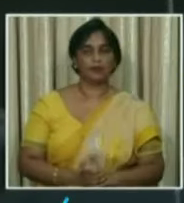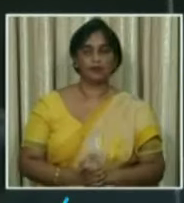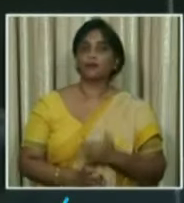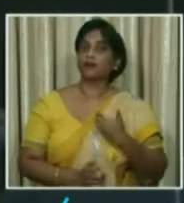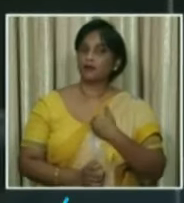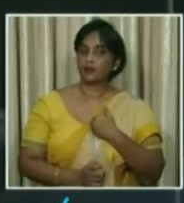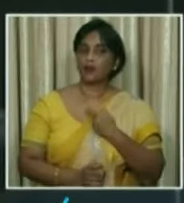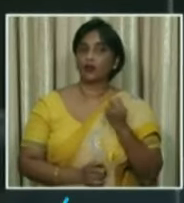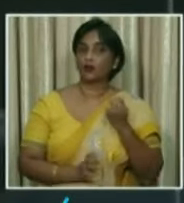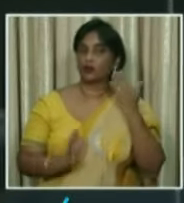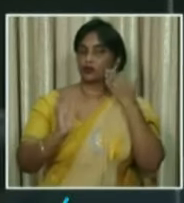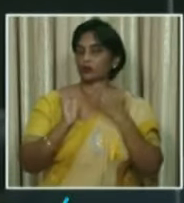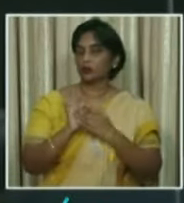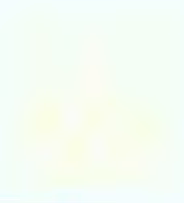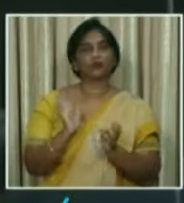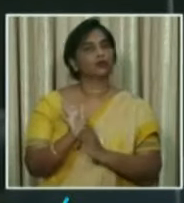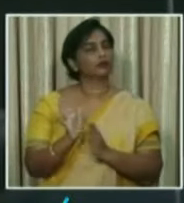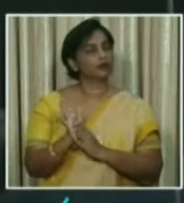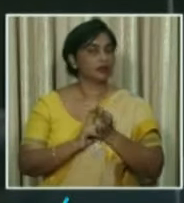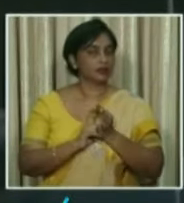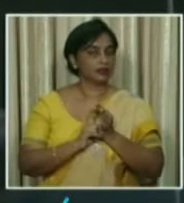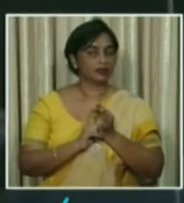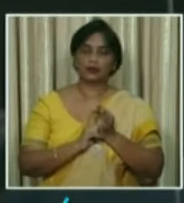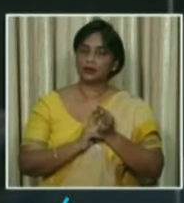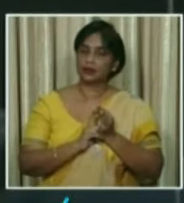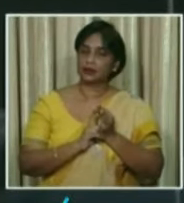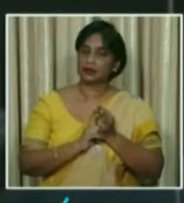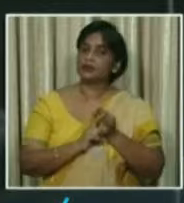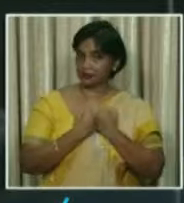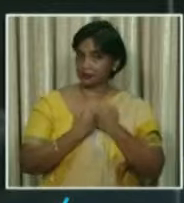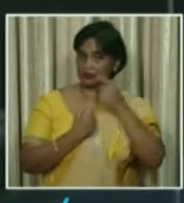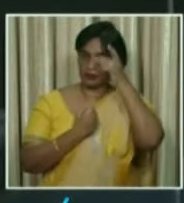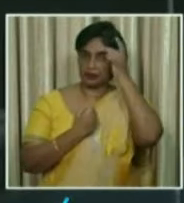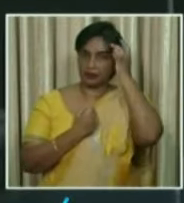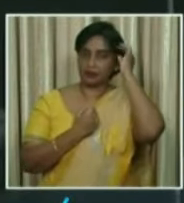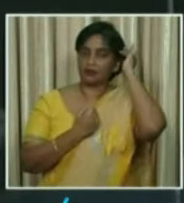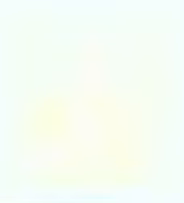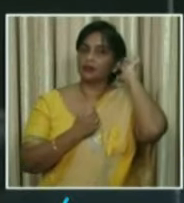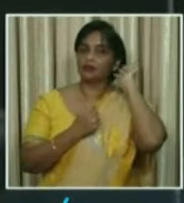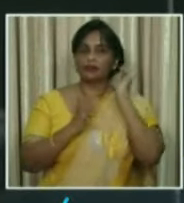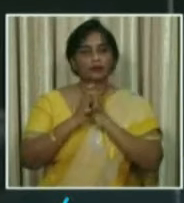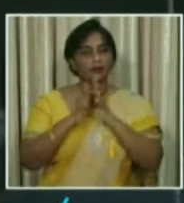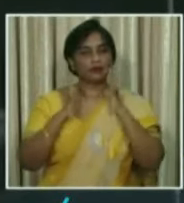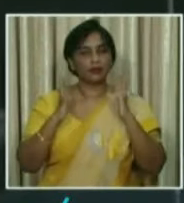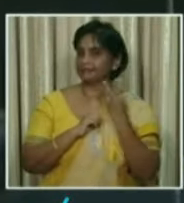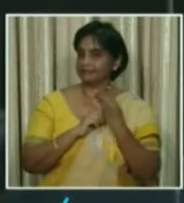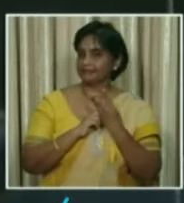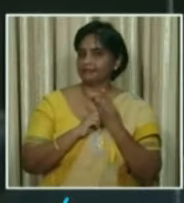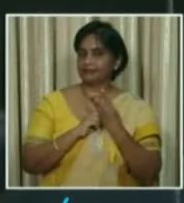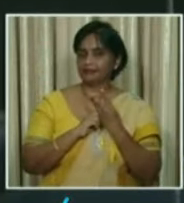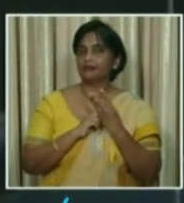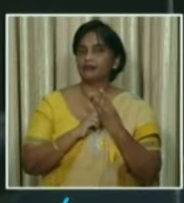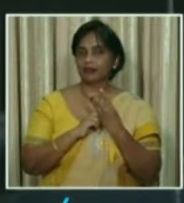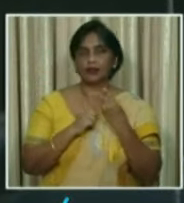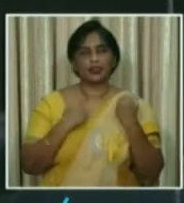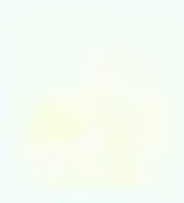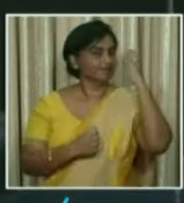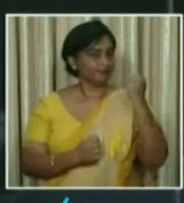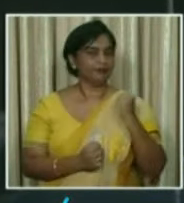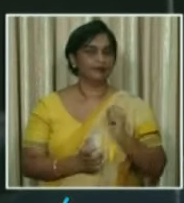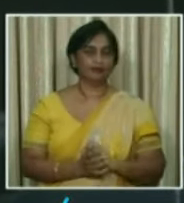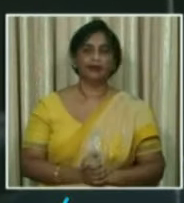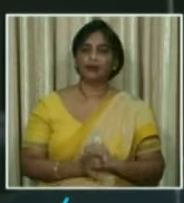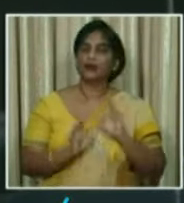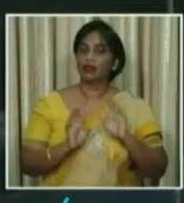මම මේ මුදල් පිළිබඳ කාර්ක සභාවේ සභාපති තනතුර ගත්තේ අති විශාල ගැටලු කිහිපයක් අභියෝග ජයග්‍රහණය කරමින්.